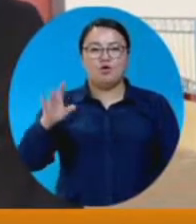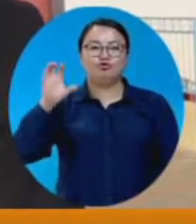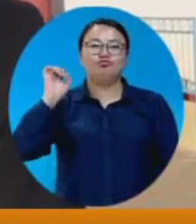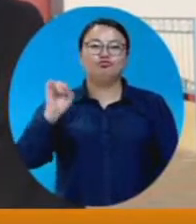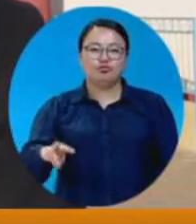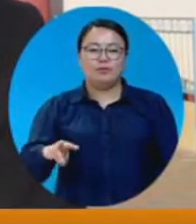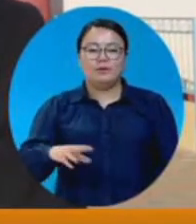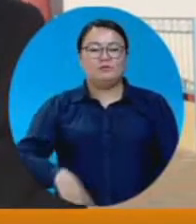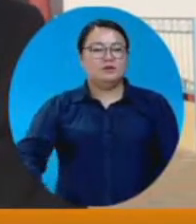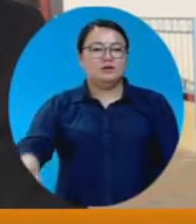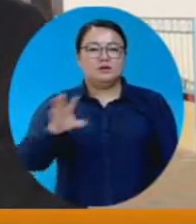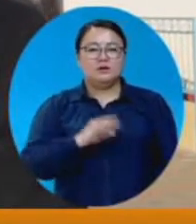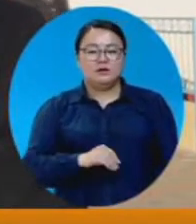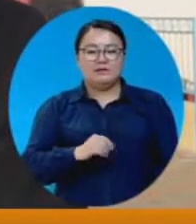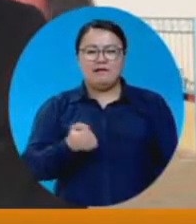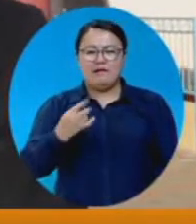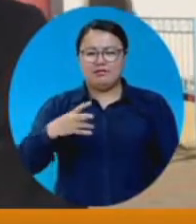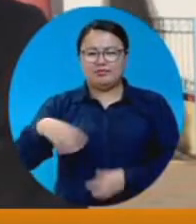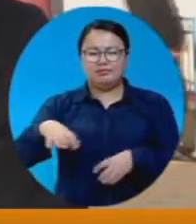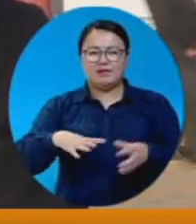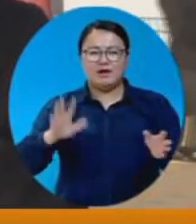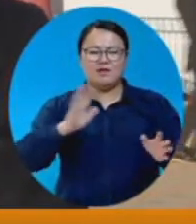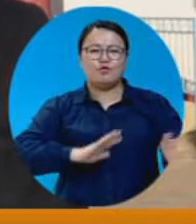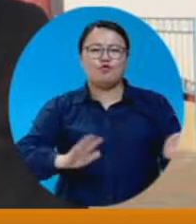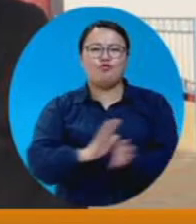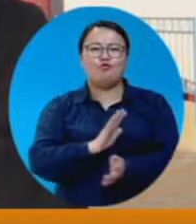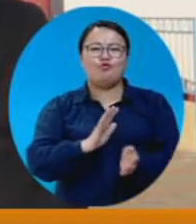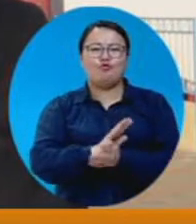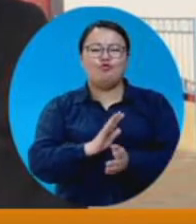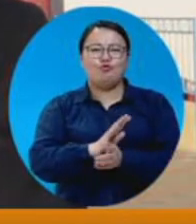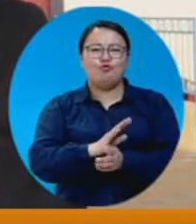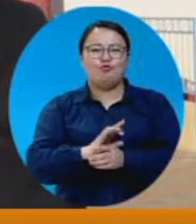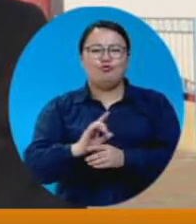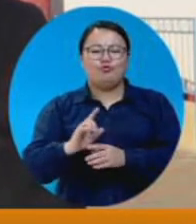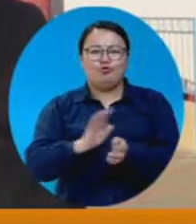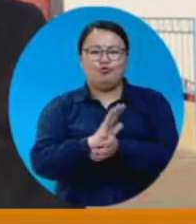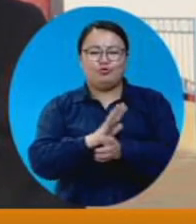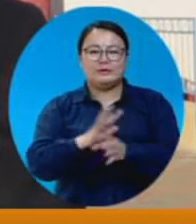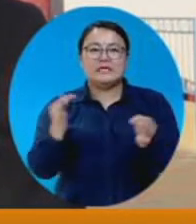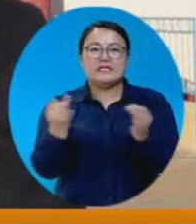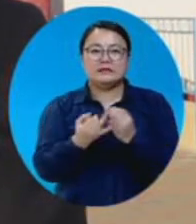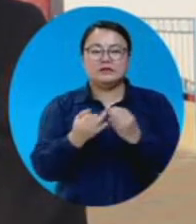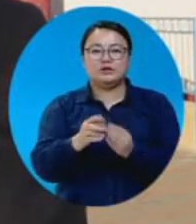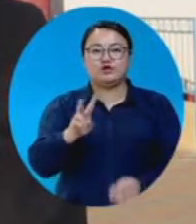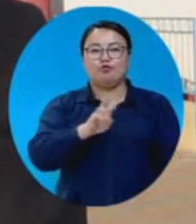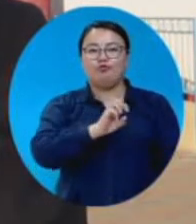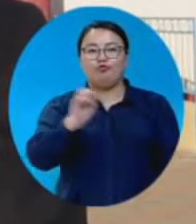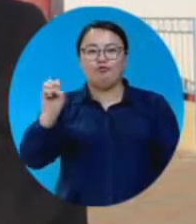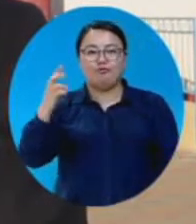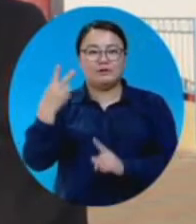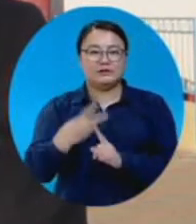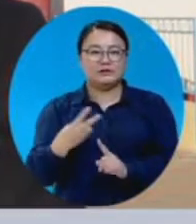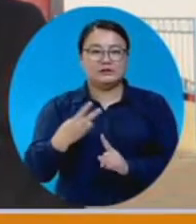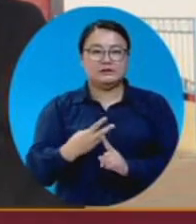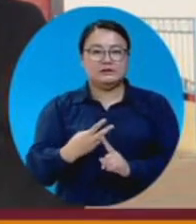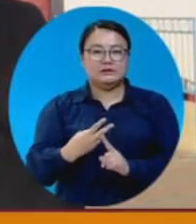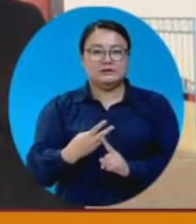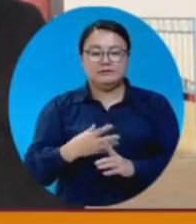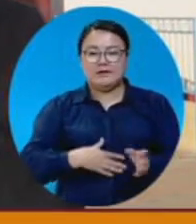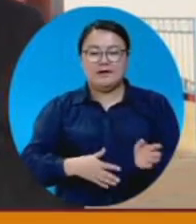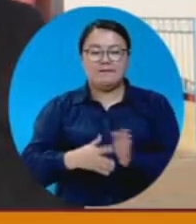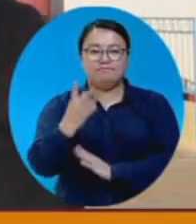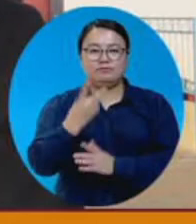сумынхаа нийт одоо айл өрхөд өндөр хурдны шилэн кабелийн интернетийг авуу телевизийн үйлчлэгээтэйгээ цуг